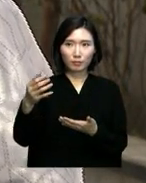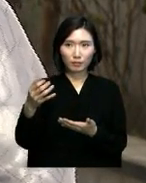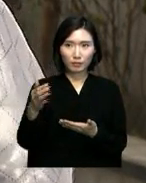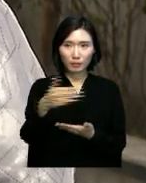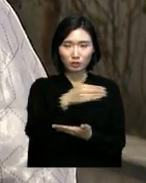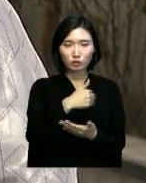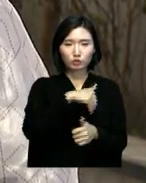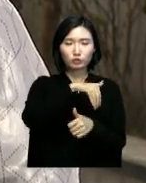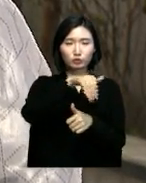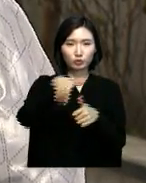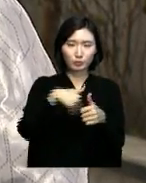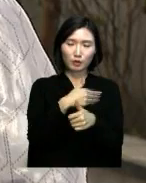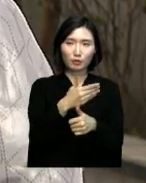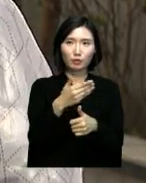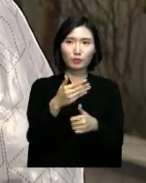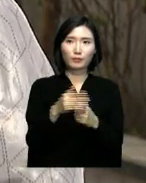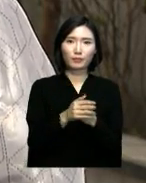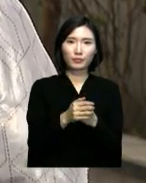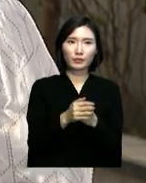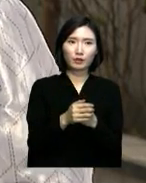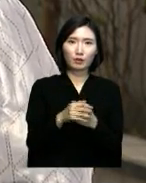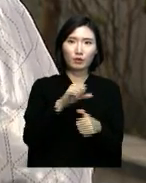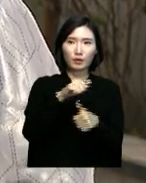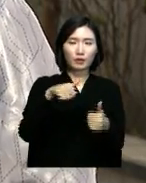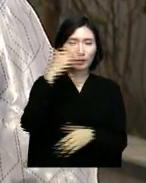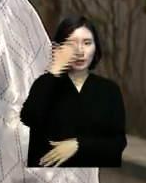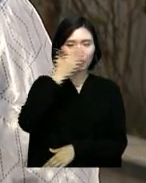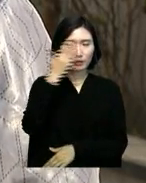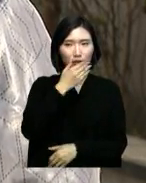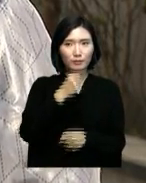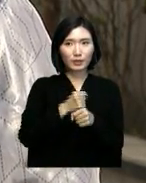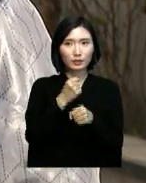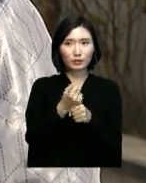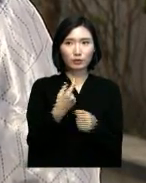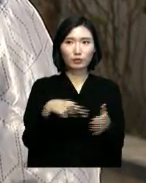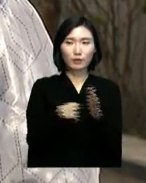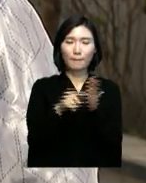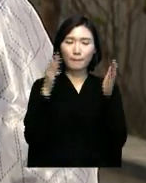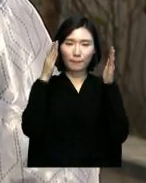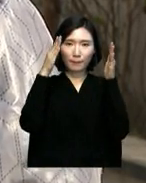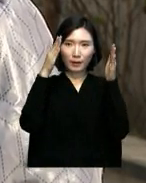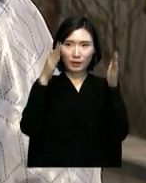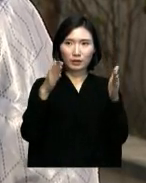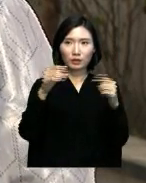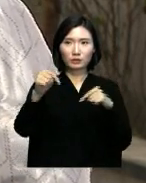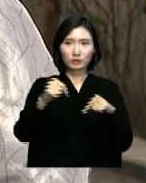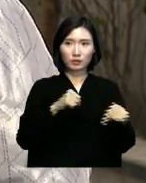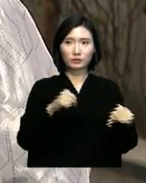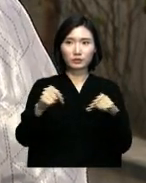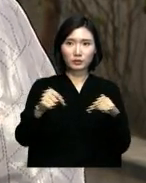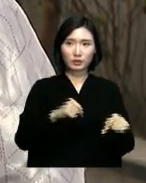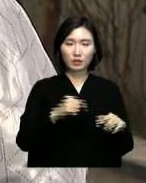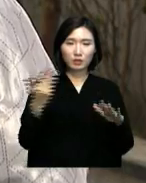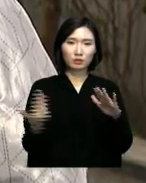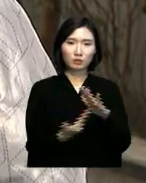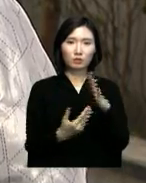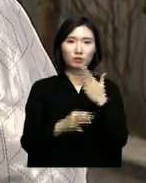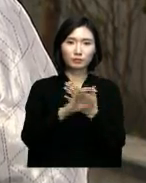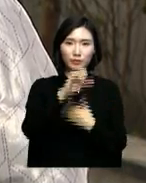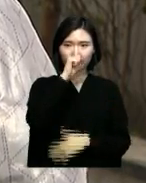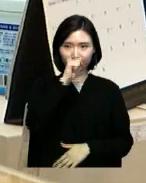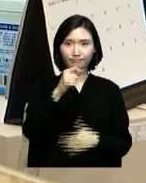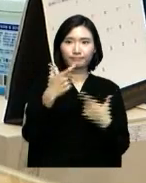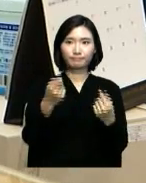주위 환경을 청결하게 하는 그런 방향으로 정책이 이루어졌으면